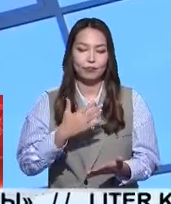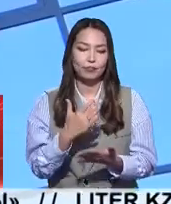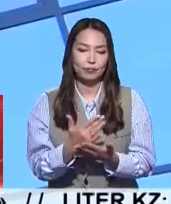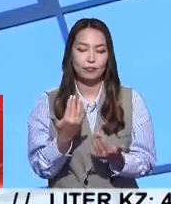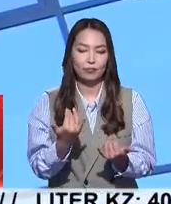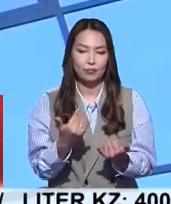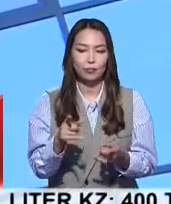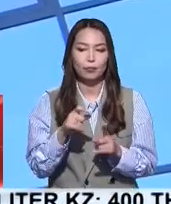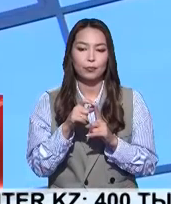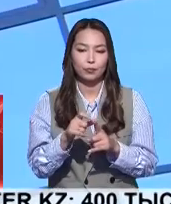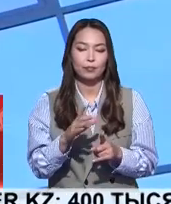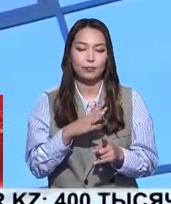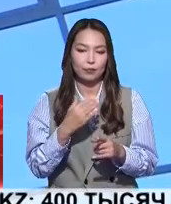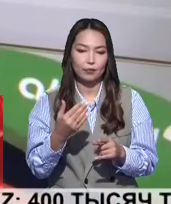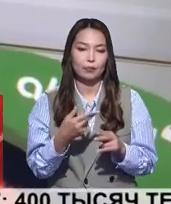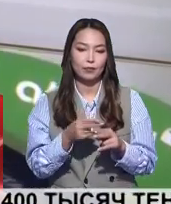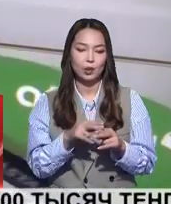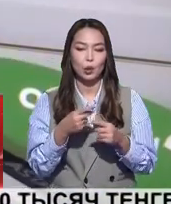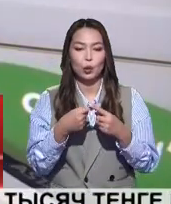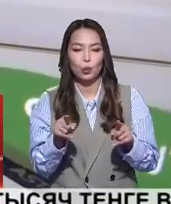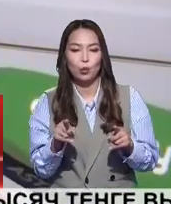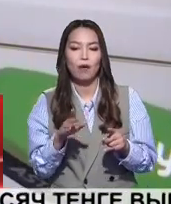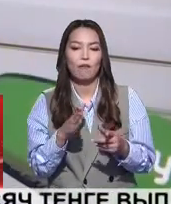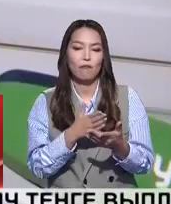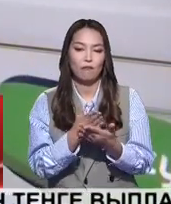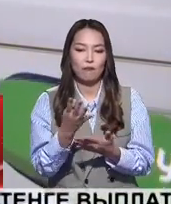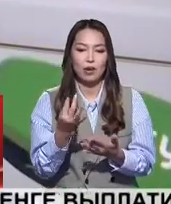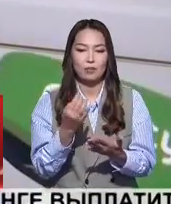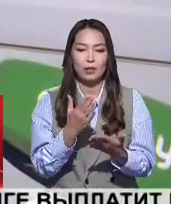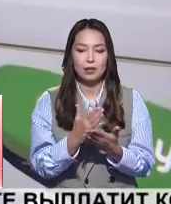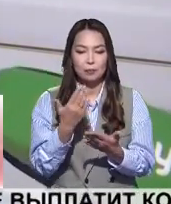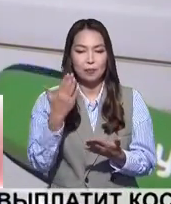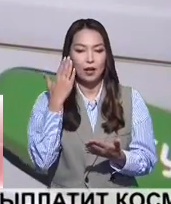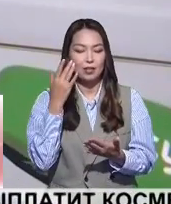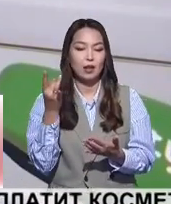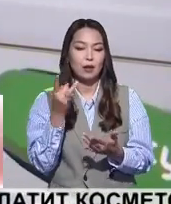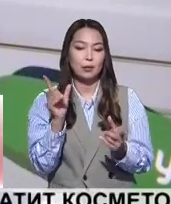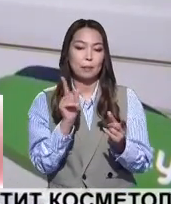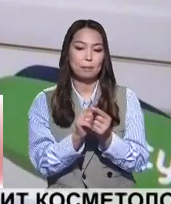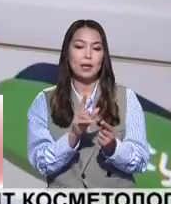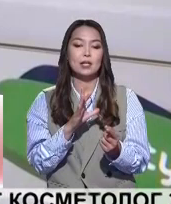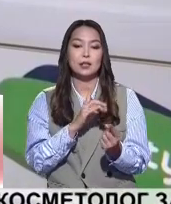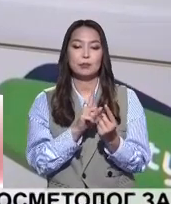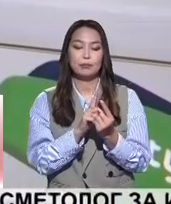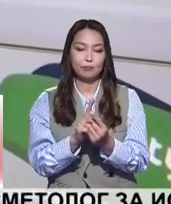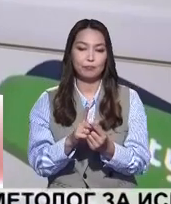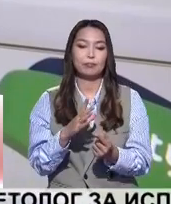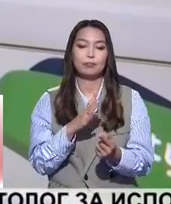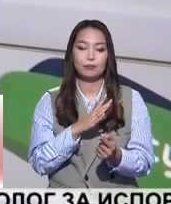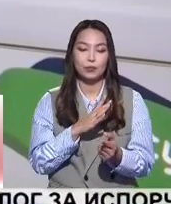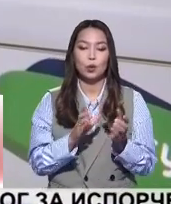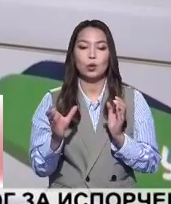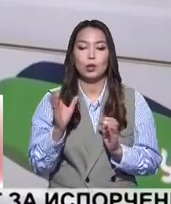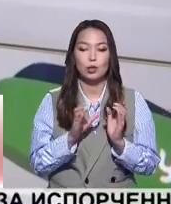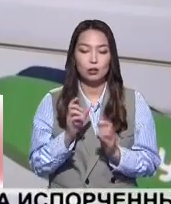вуз предложил отчисленным альтернативный вариант. В настоящее время со всеми родителями была проведена встреча, со всеми созваниваемся. Университет